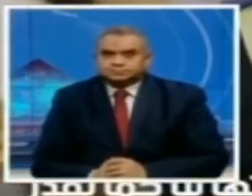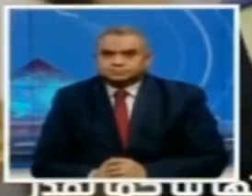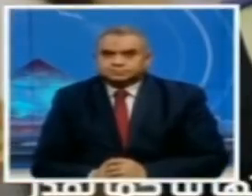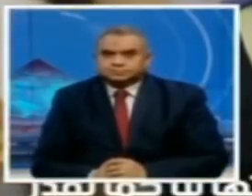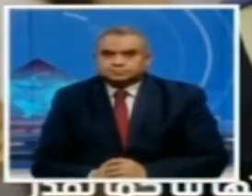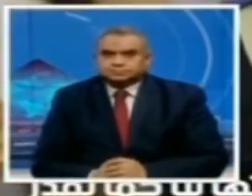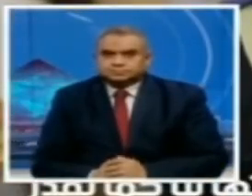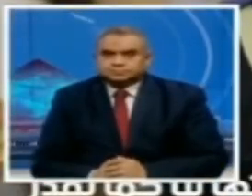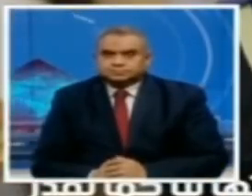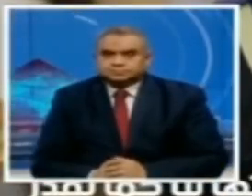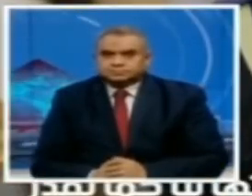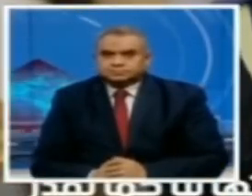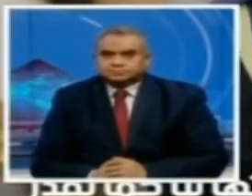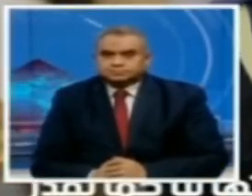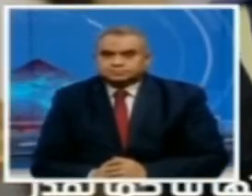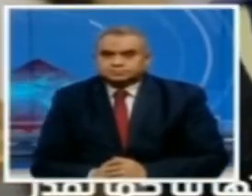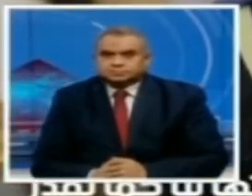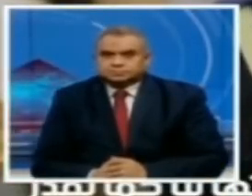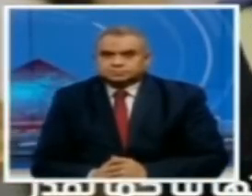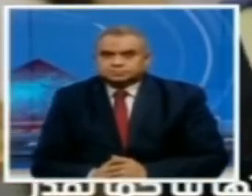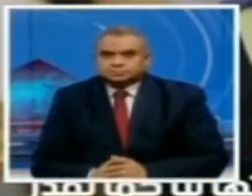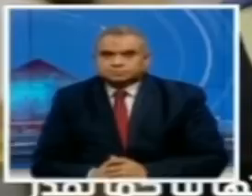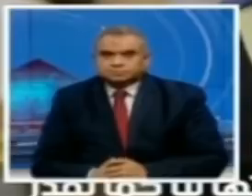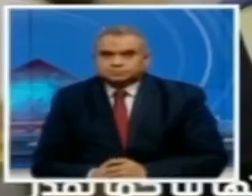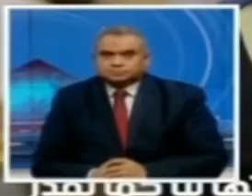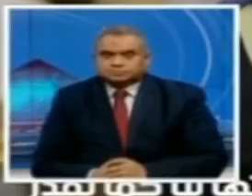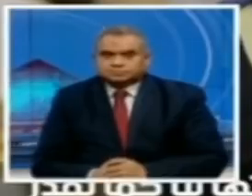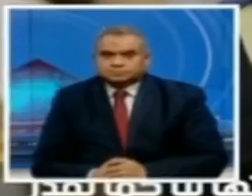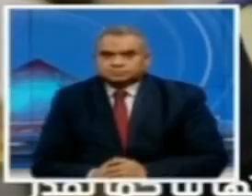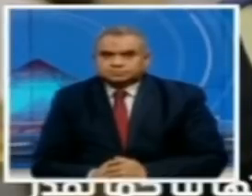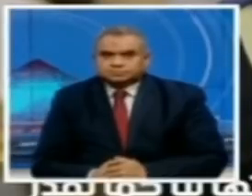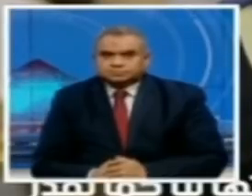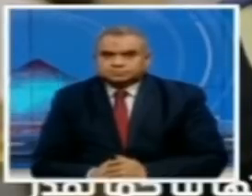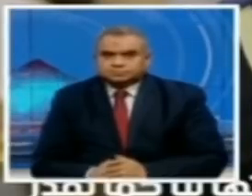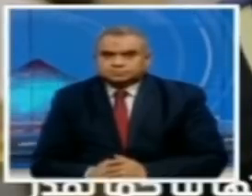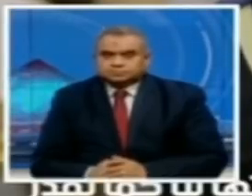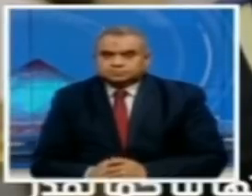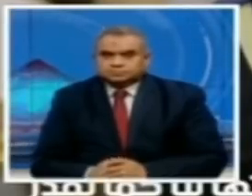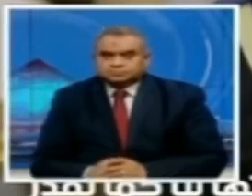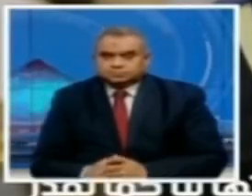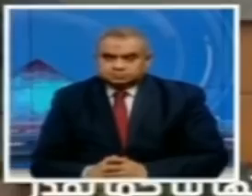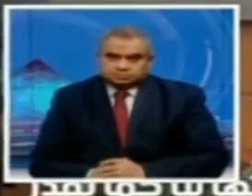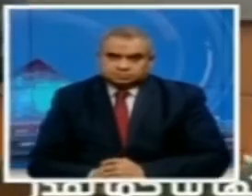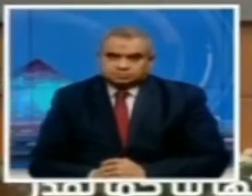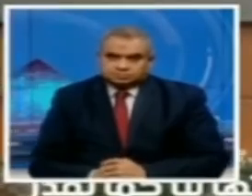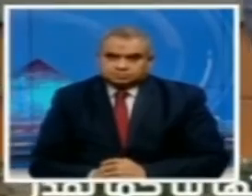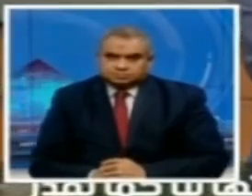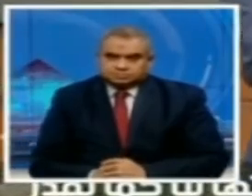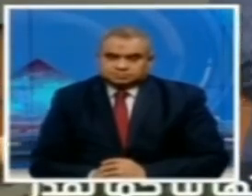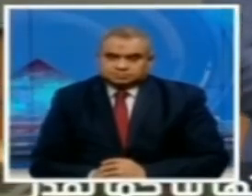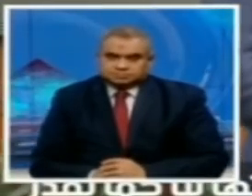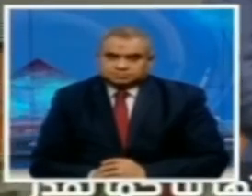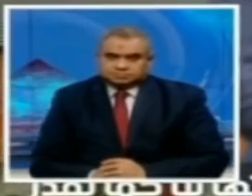continue to do for other African countries. We appreciate their hospitality. We appreciate their kindness.